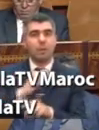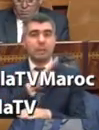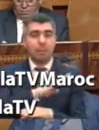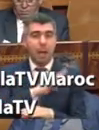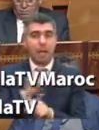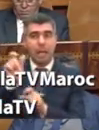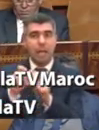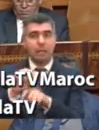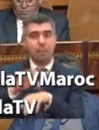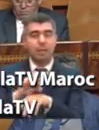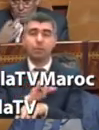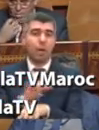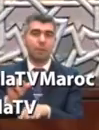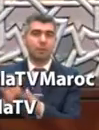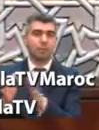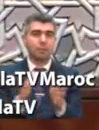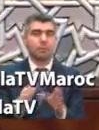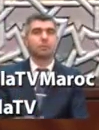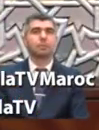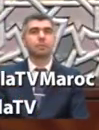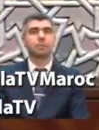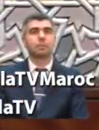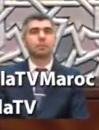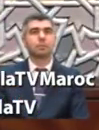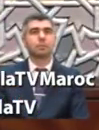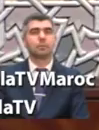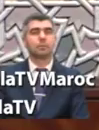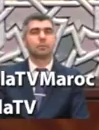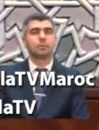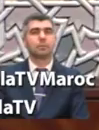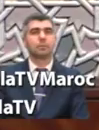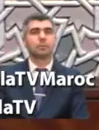الدرجة. شكرا. تعقيبة إضافية.